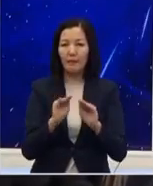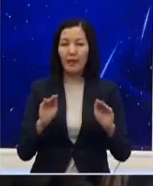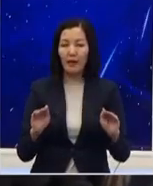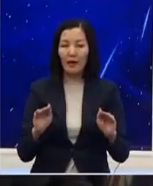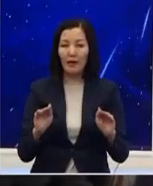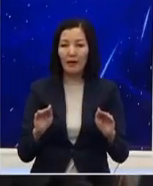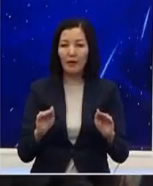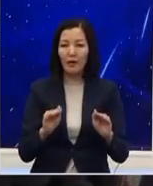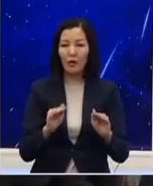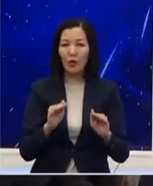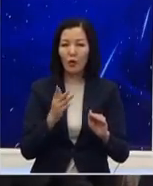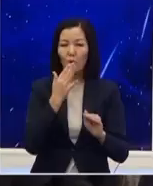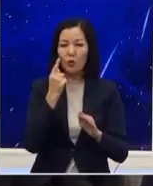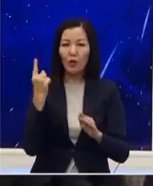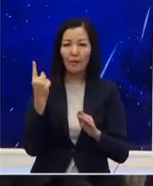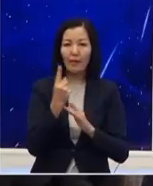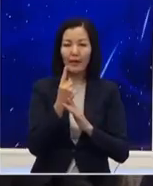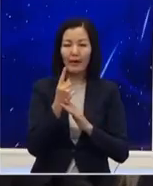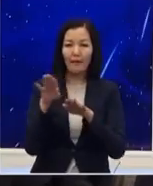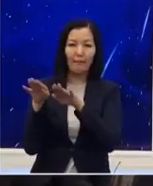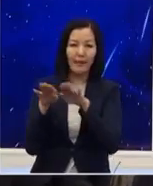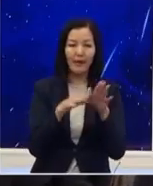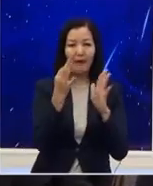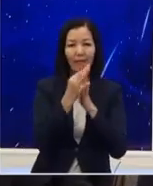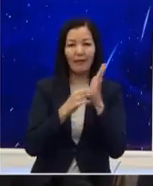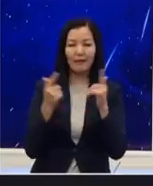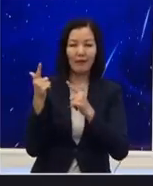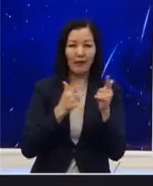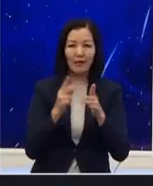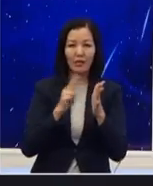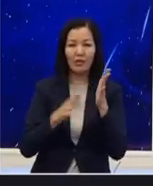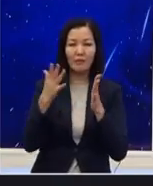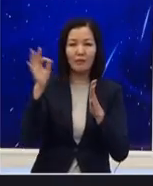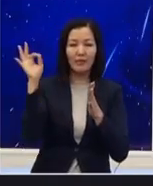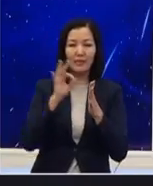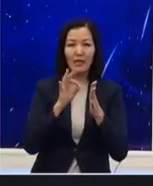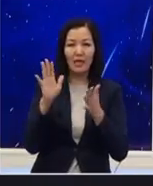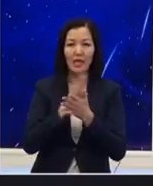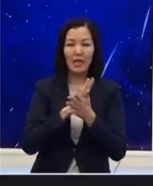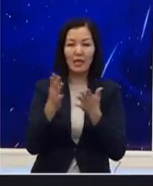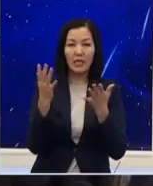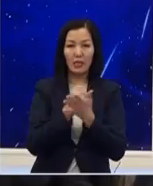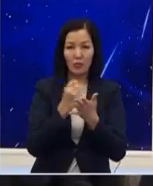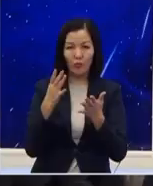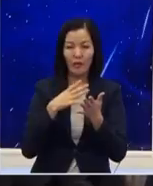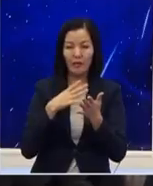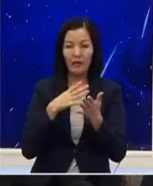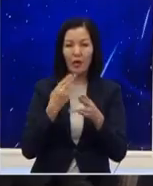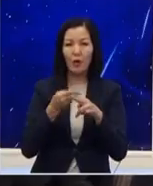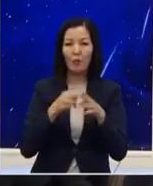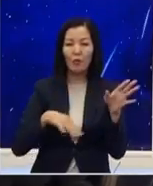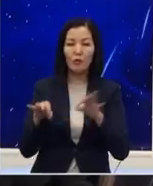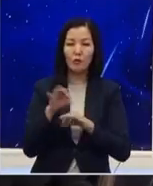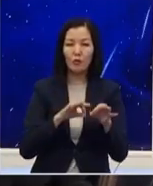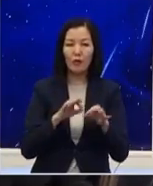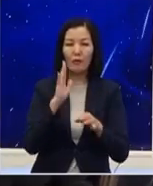оқушы ұбытыға дайындалған. Оның ішінде 75%-ы грантқа ие болған. Бұл жоба